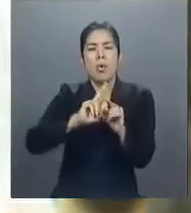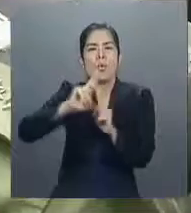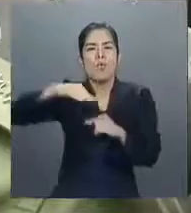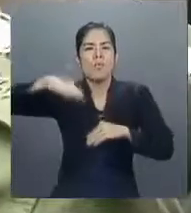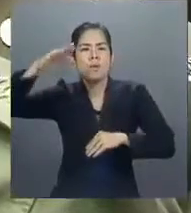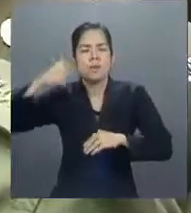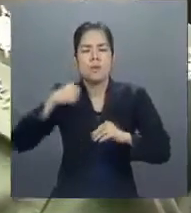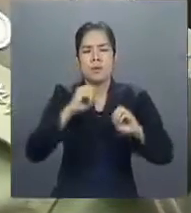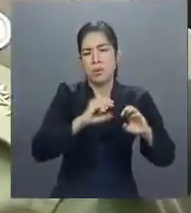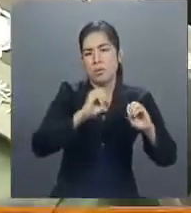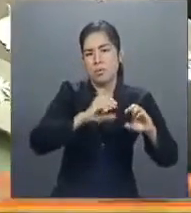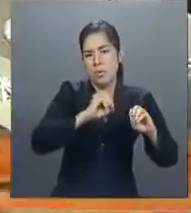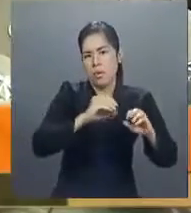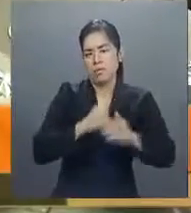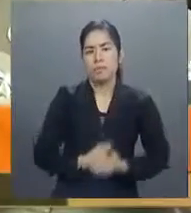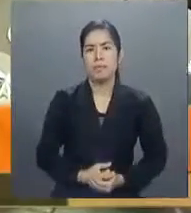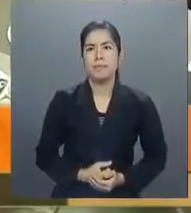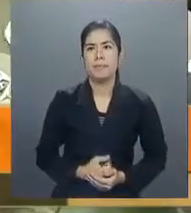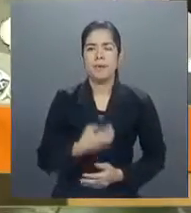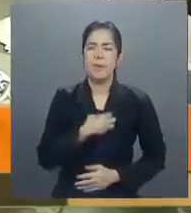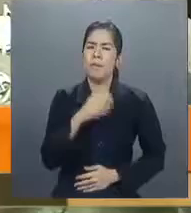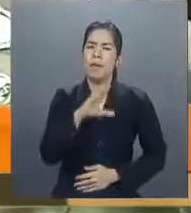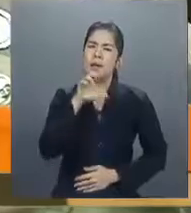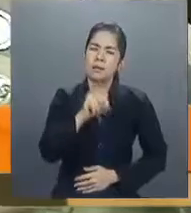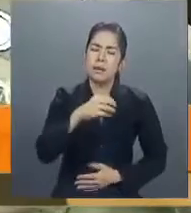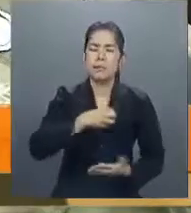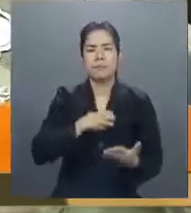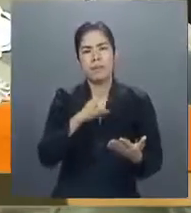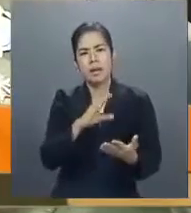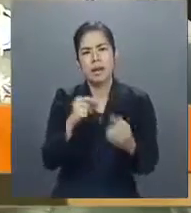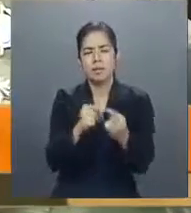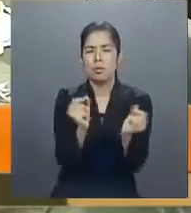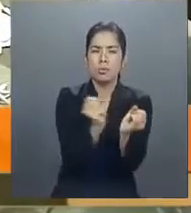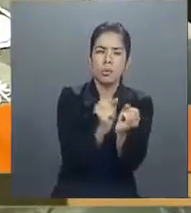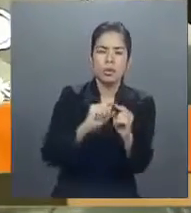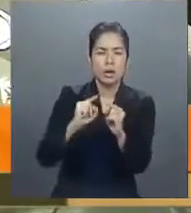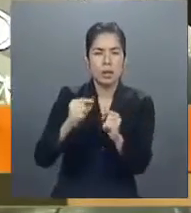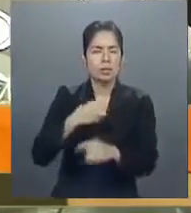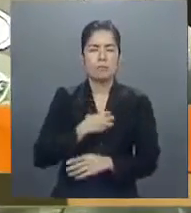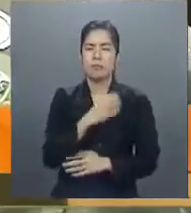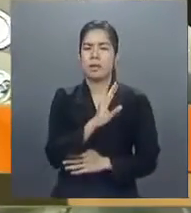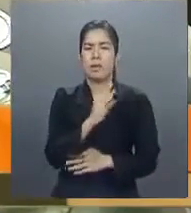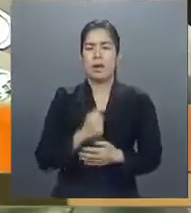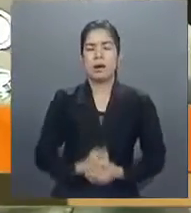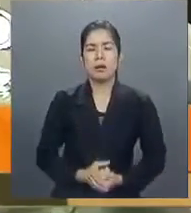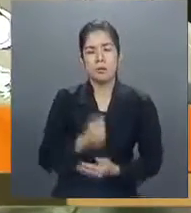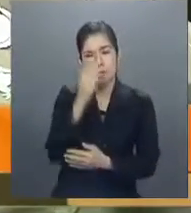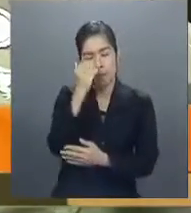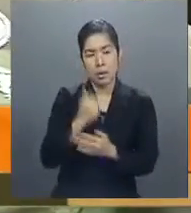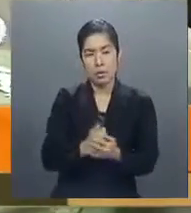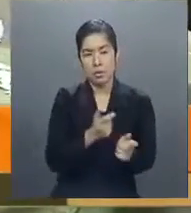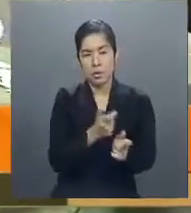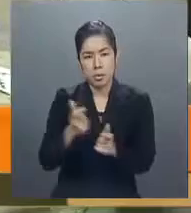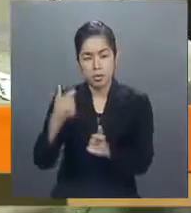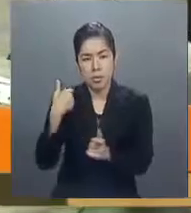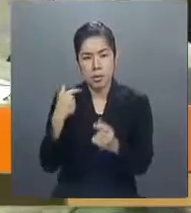ากจับกลุ่มเขาไม่อยากดำเนินคดีกับเขานะแล้วก็ไม่อยากให้เขาเสียอนาคตบางท่านไม่รู้นะว่ายิงไปยิงมาฆ่าไปฆ่ามาติด